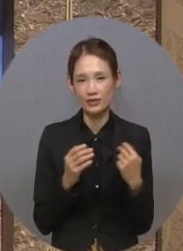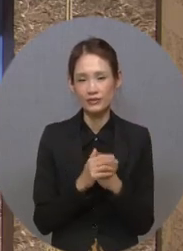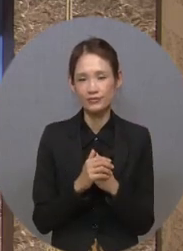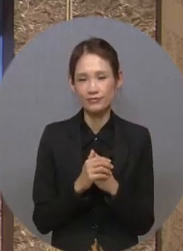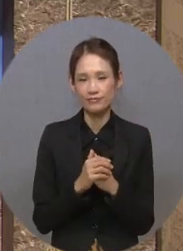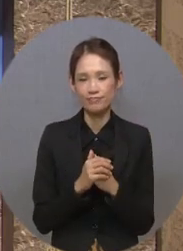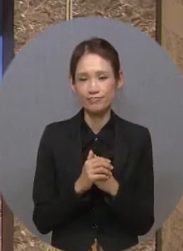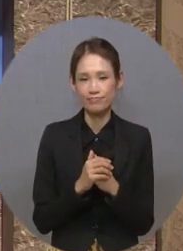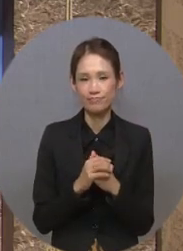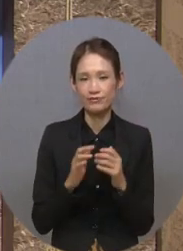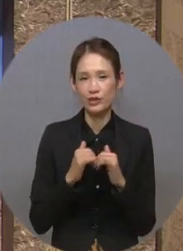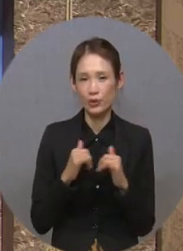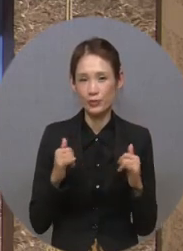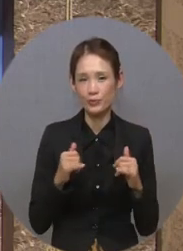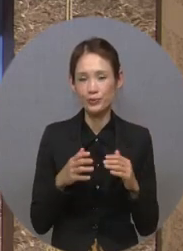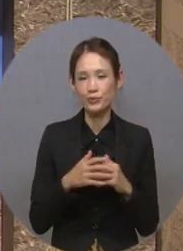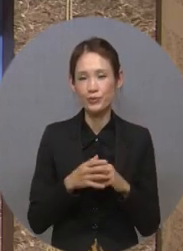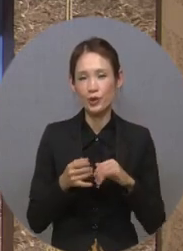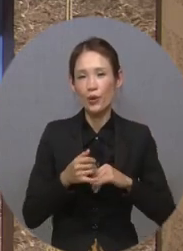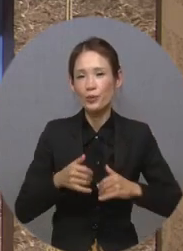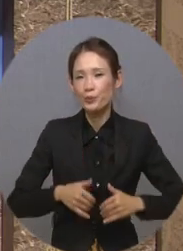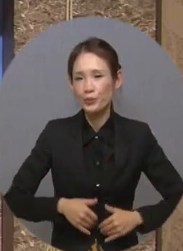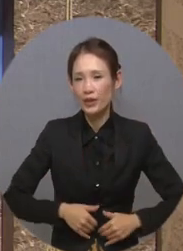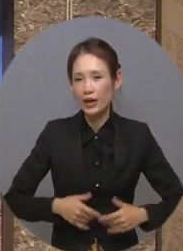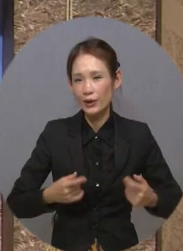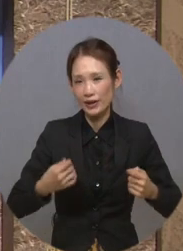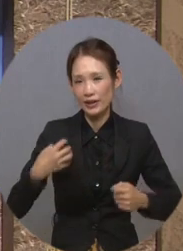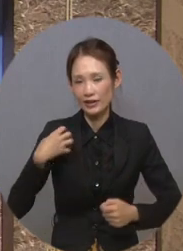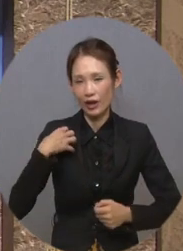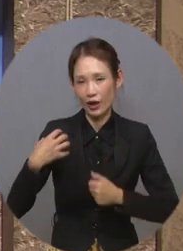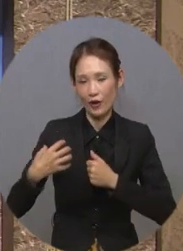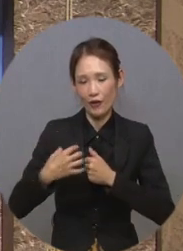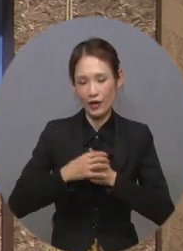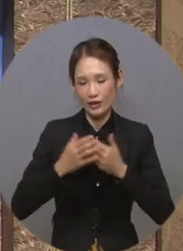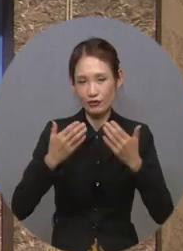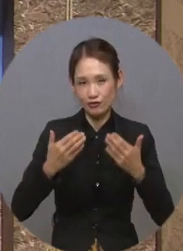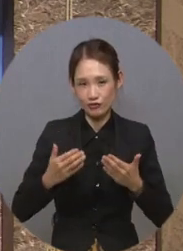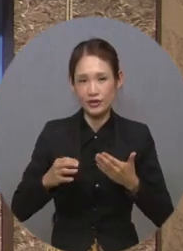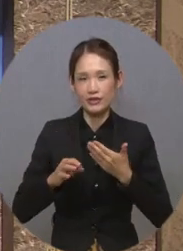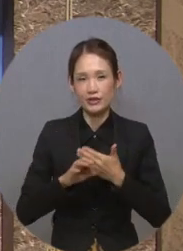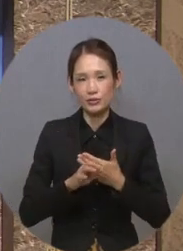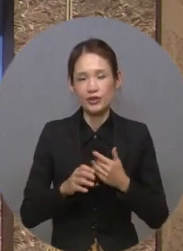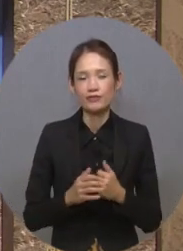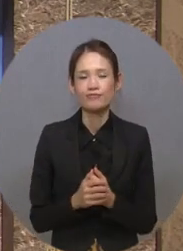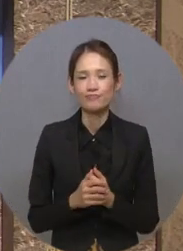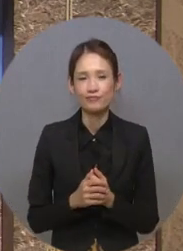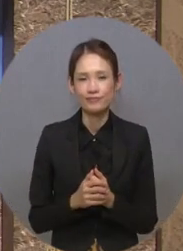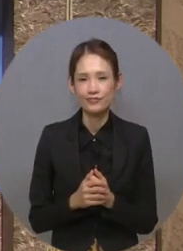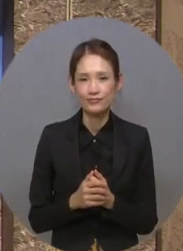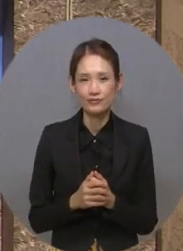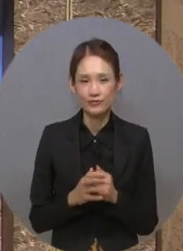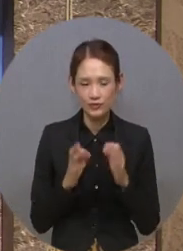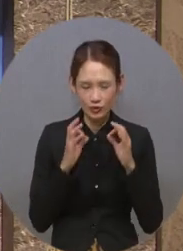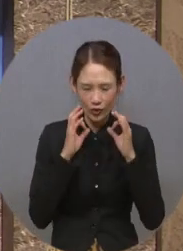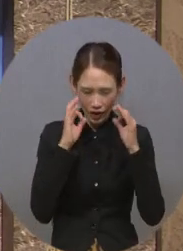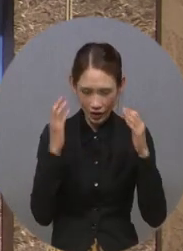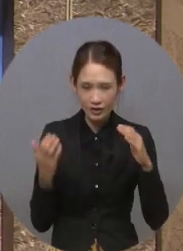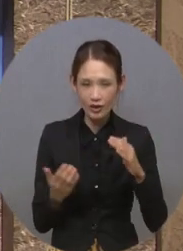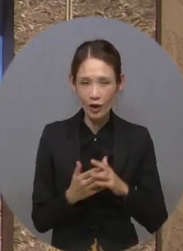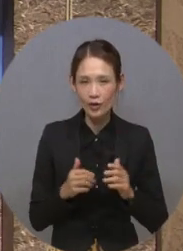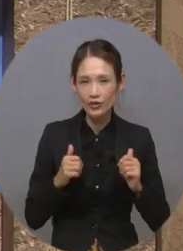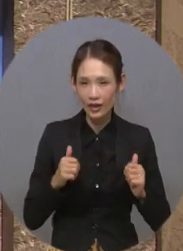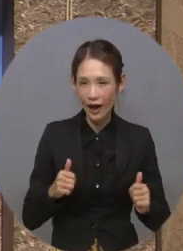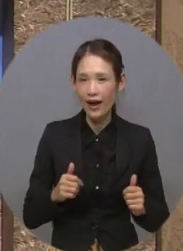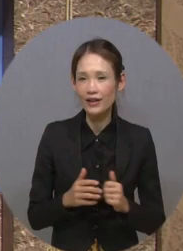네. 제가 시민이 필요로 하는 예. 그런 또 역할이 주어지면 최선을 다해서 네.